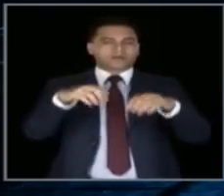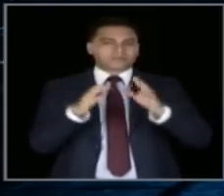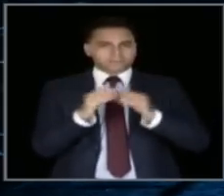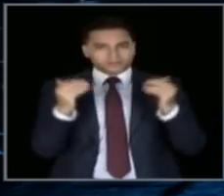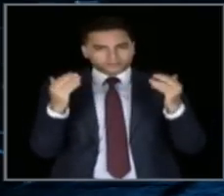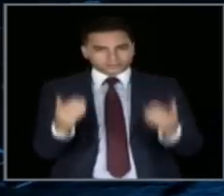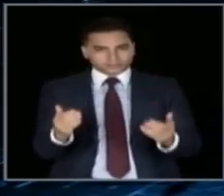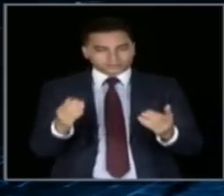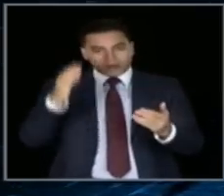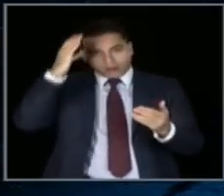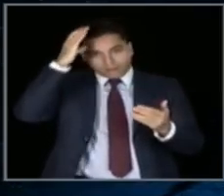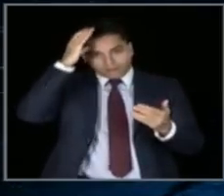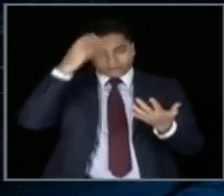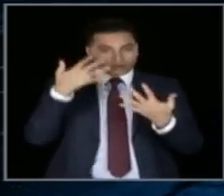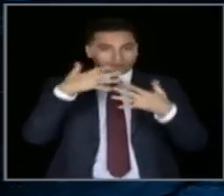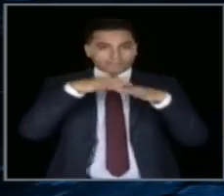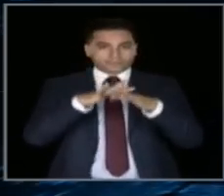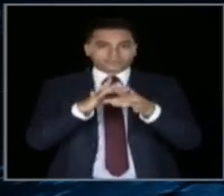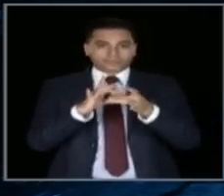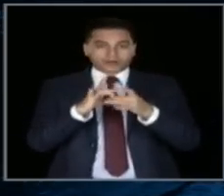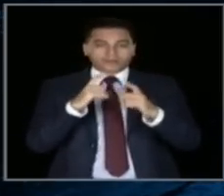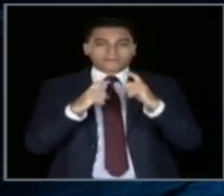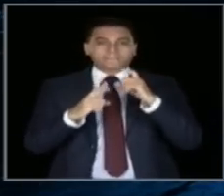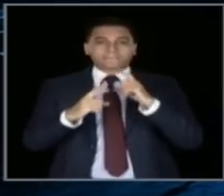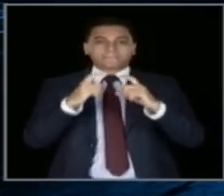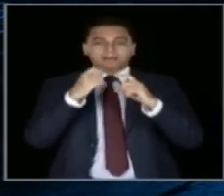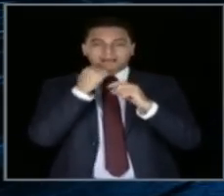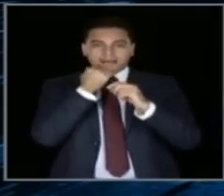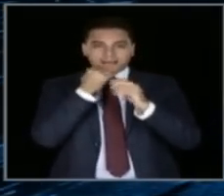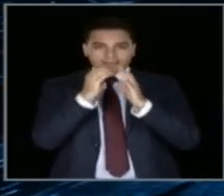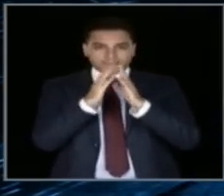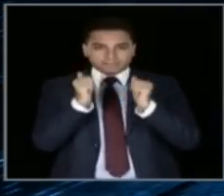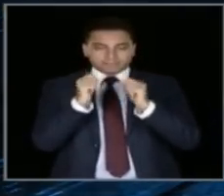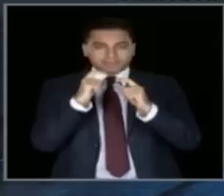العباقرة بشراكة البنك الأهلي المصري، بنك أهل مصر.